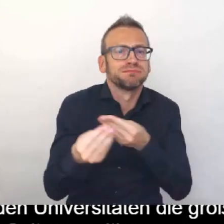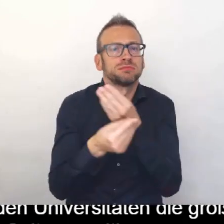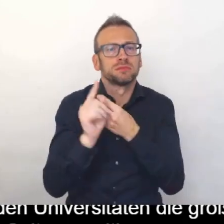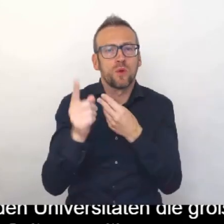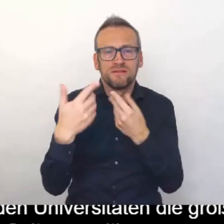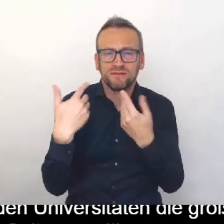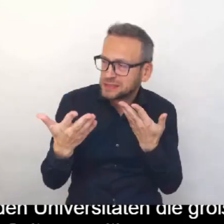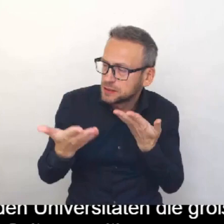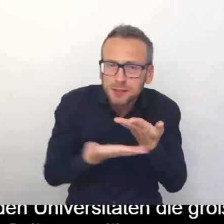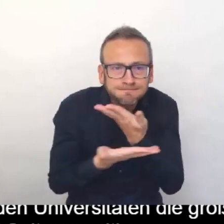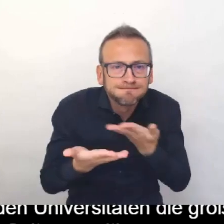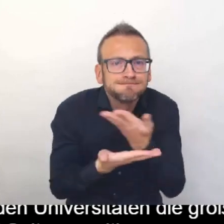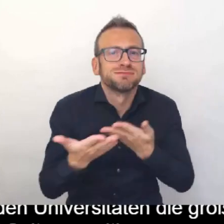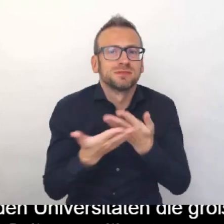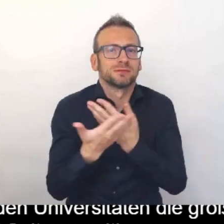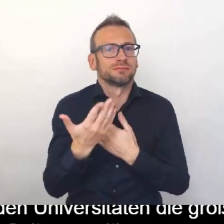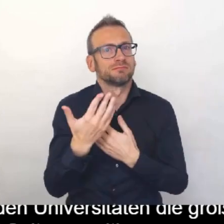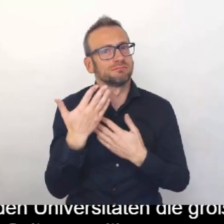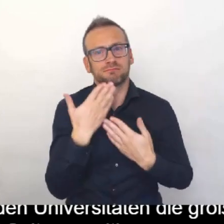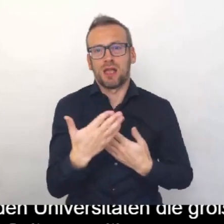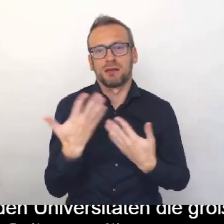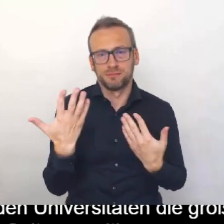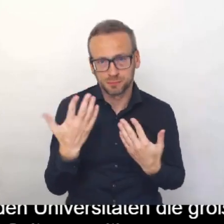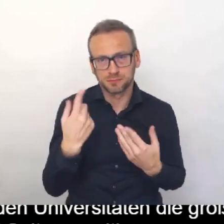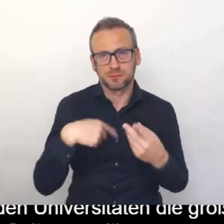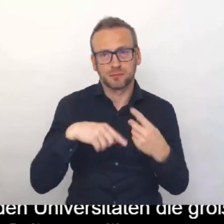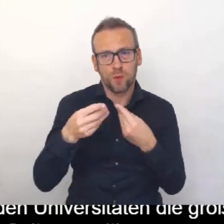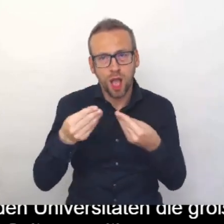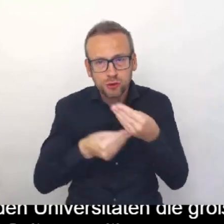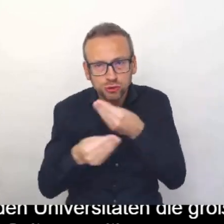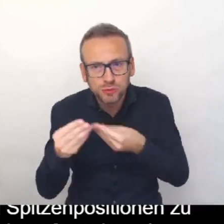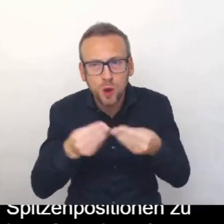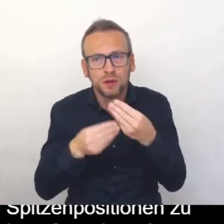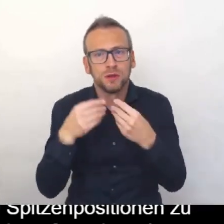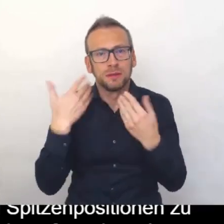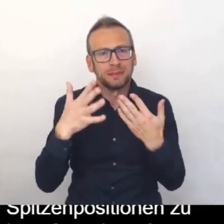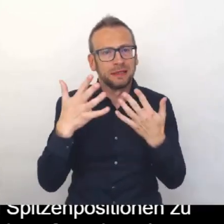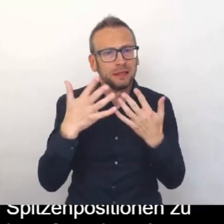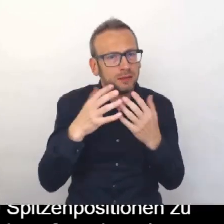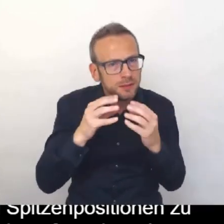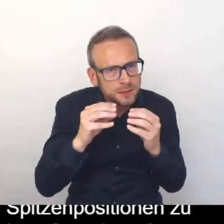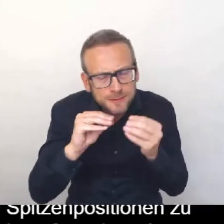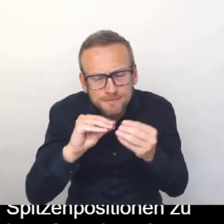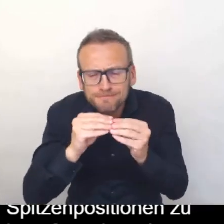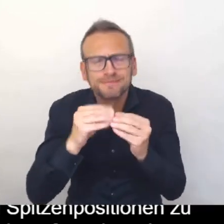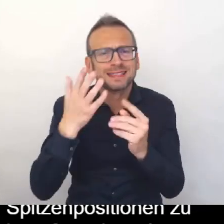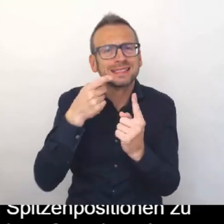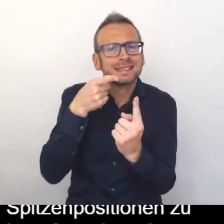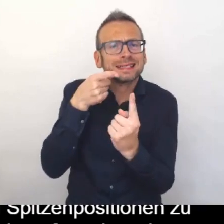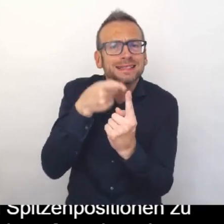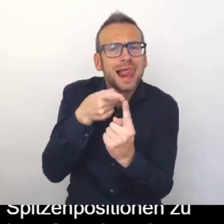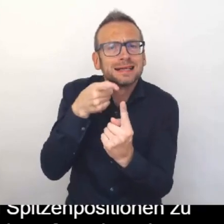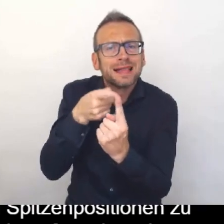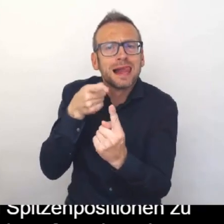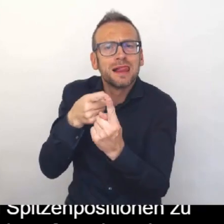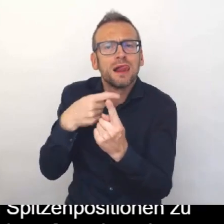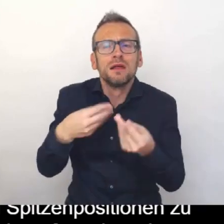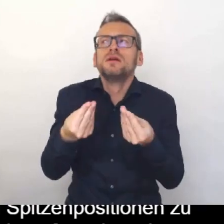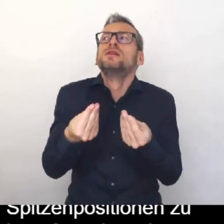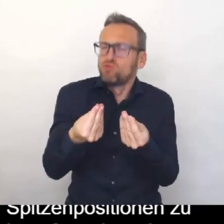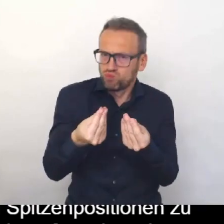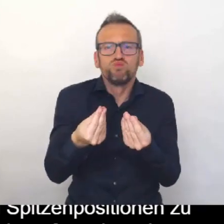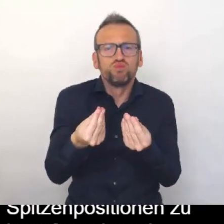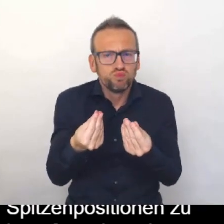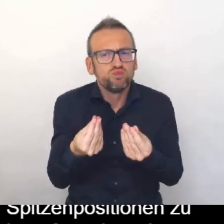Zielvereinbarungen gefordert, und das ist jetzt ein Zitat aus vor einem Jahr, dass wir gemeinsam neuen Mut fassen müssen.